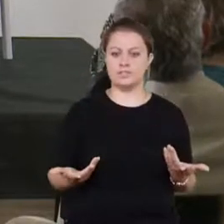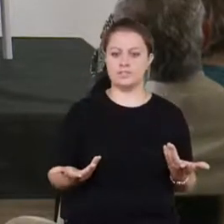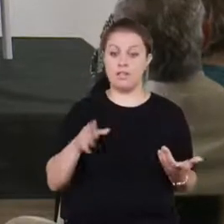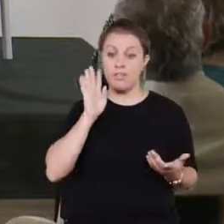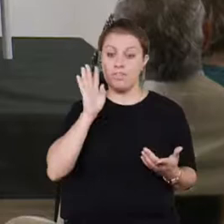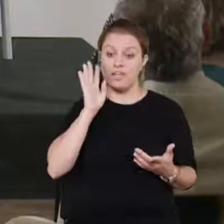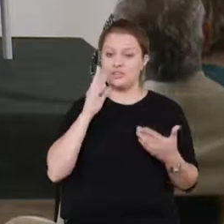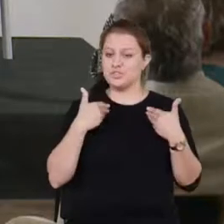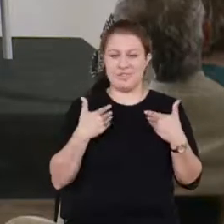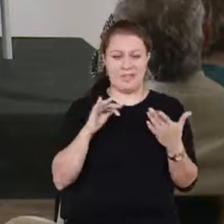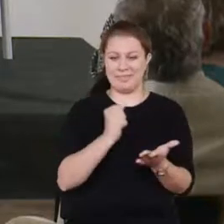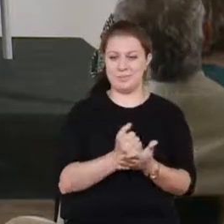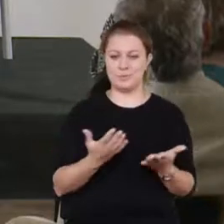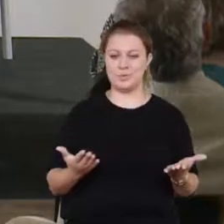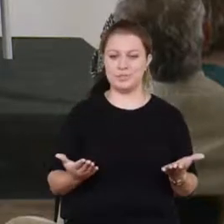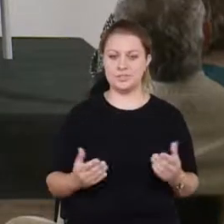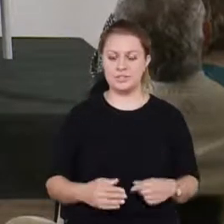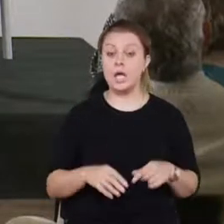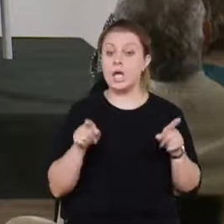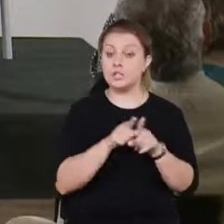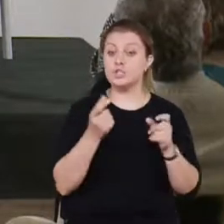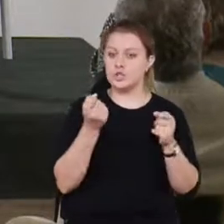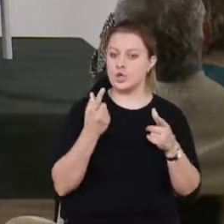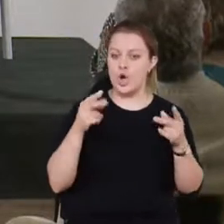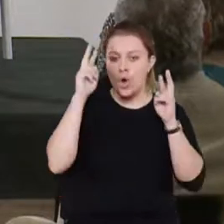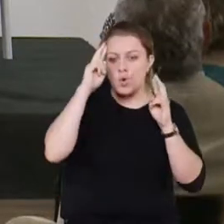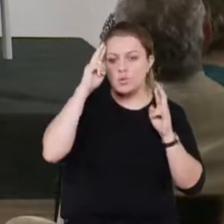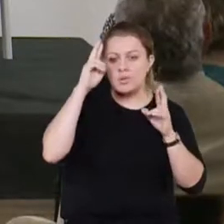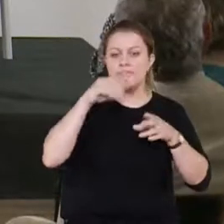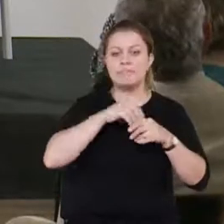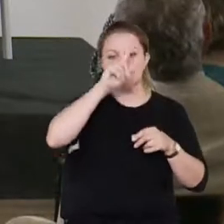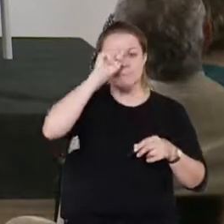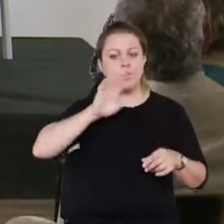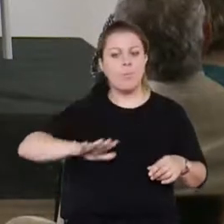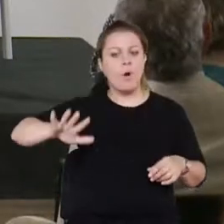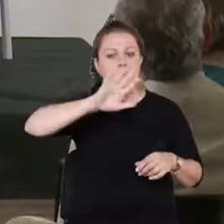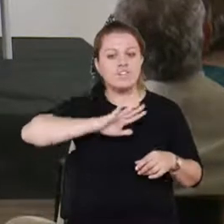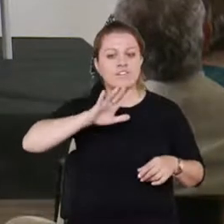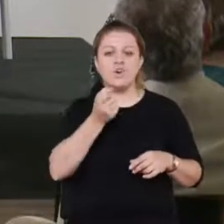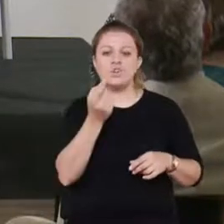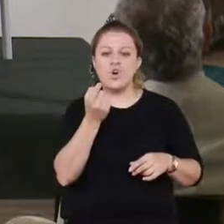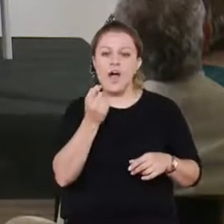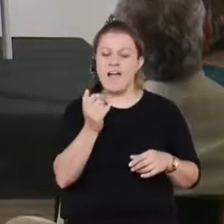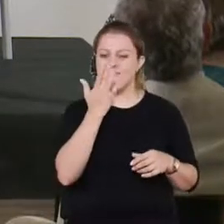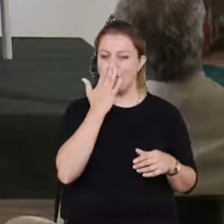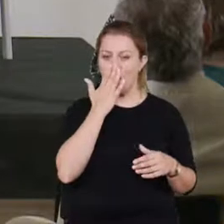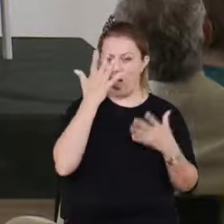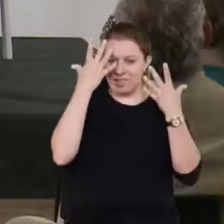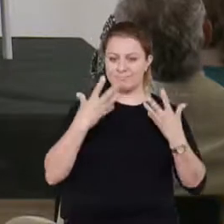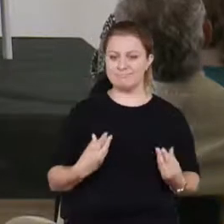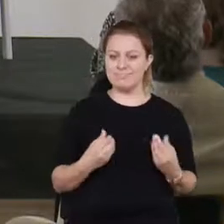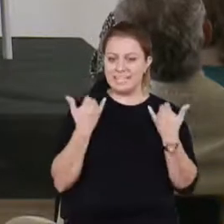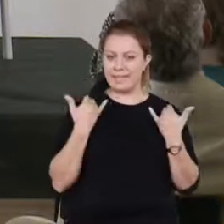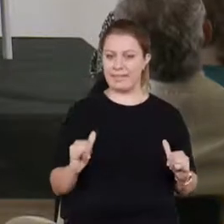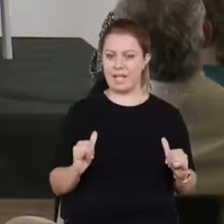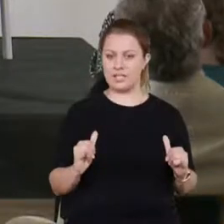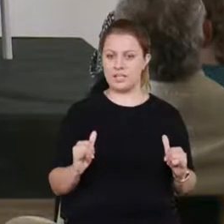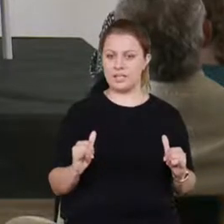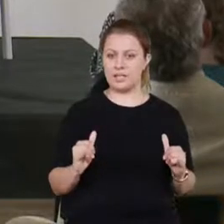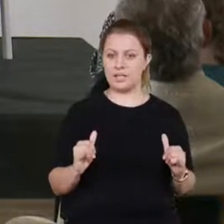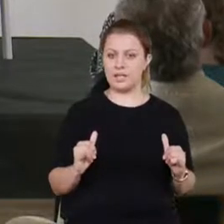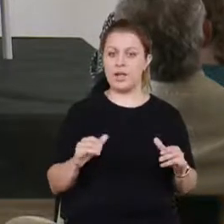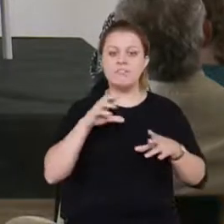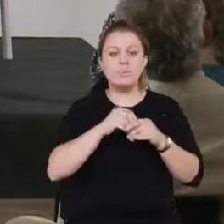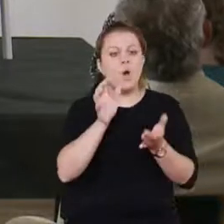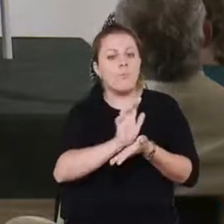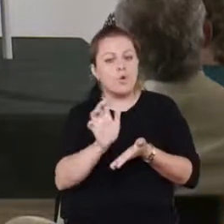i oczywiście zdają sobie sprawę, że społeczeństwo musi w tym celu wyglądać zupełnie, żeby to się ziściło, nie tylko produkcja musi się